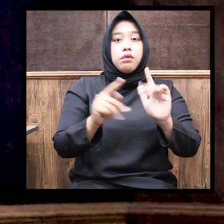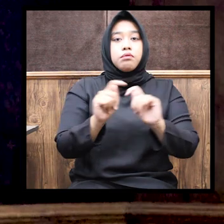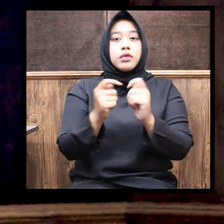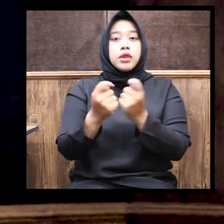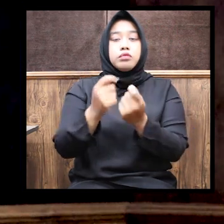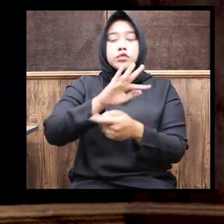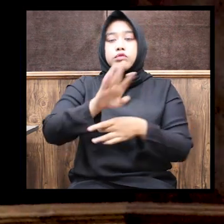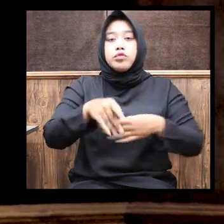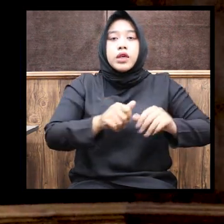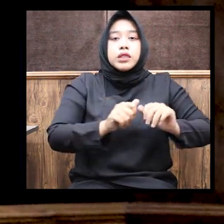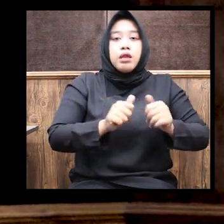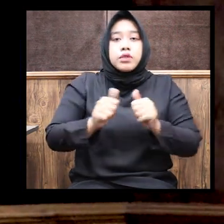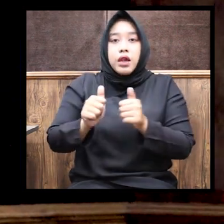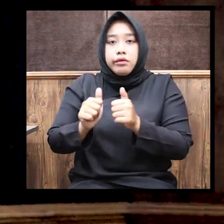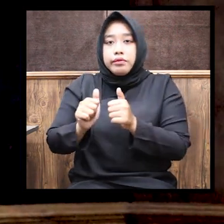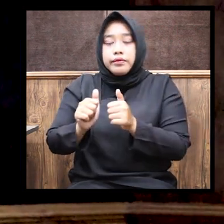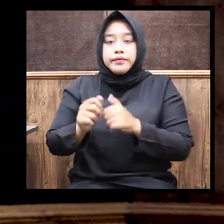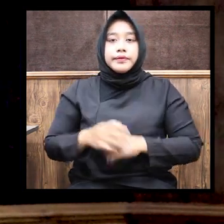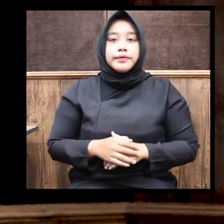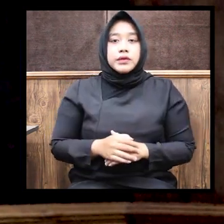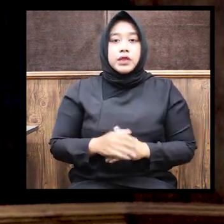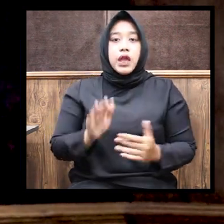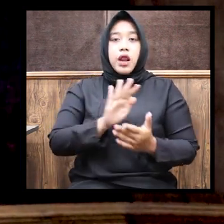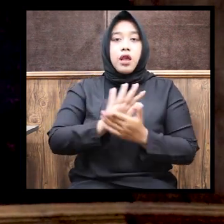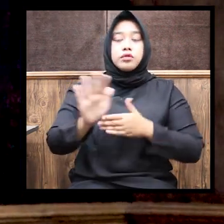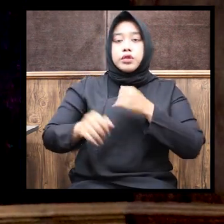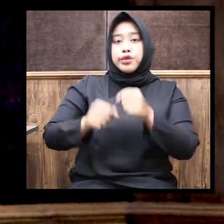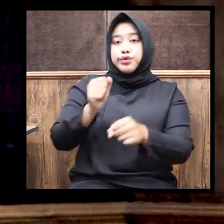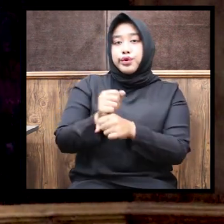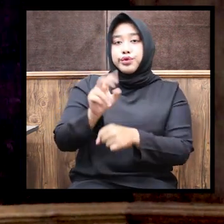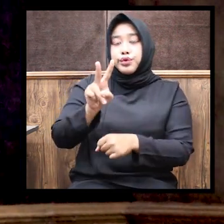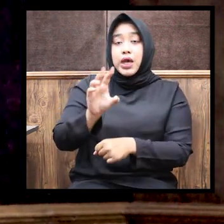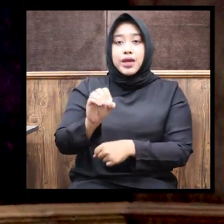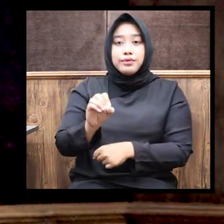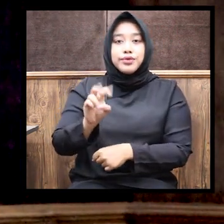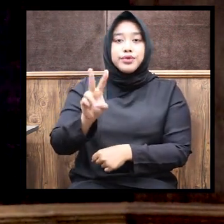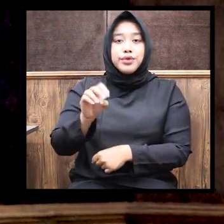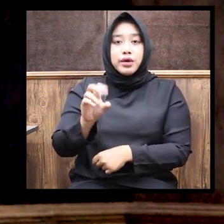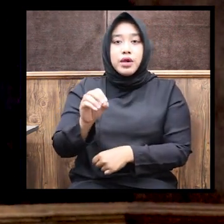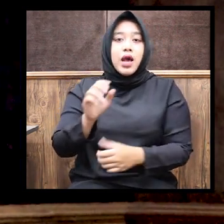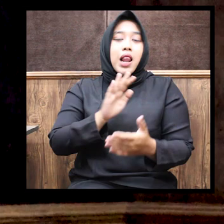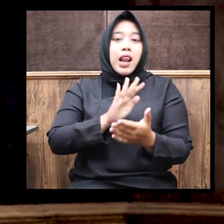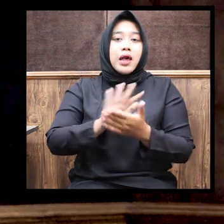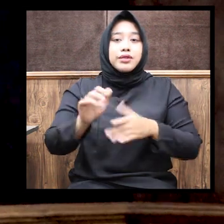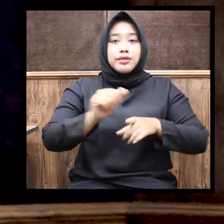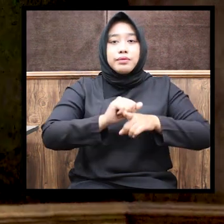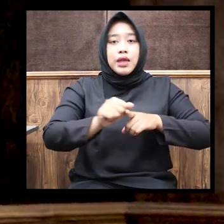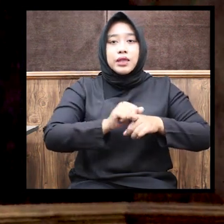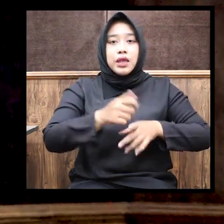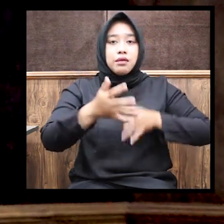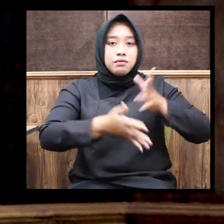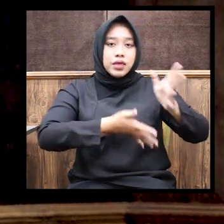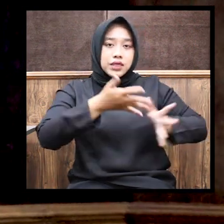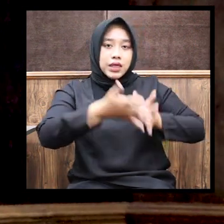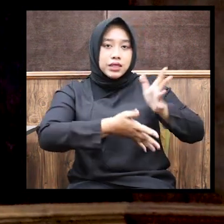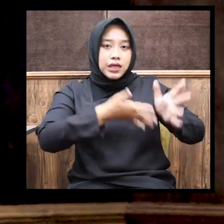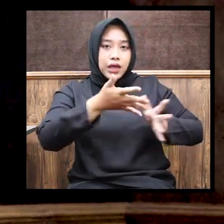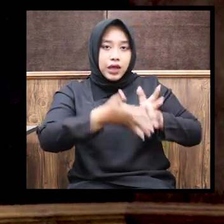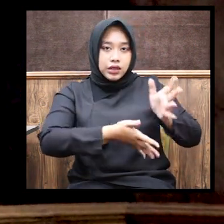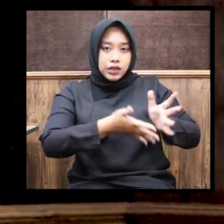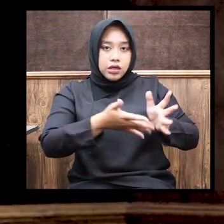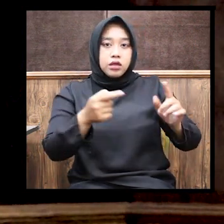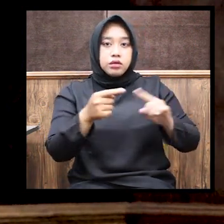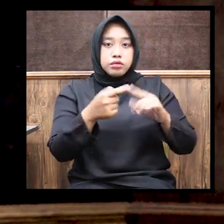itu kita langsung pada 2022 itu setelah pembentukan kita langsung pelatihan bahasa isyarat juga